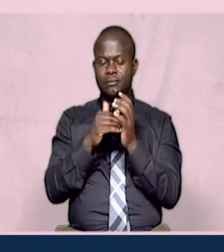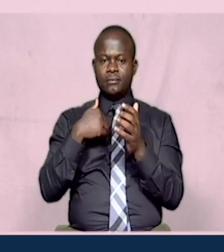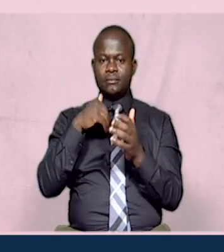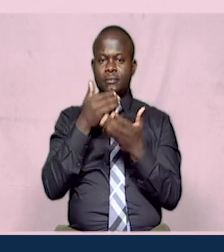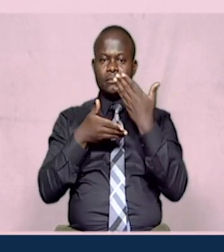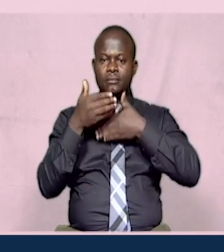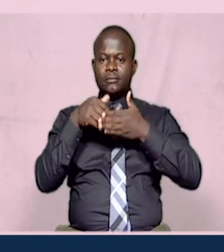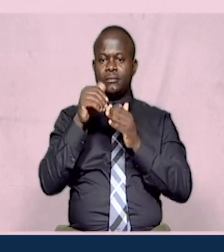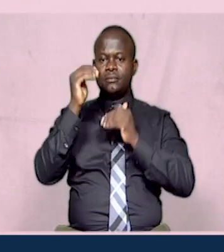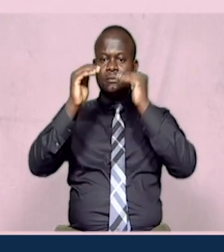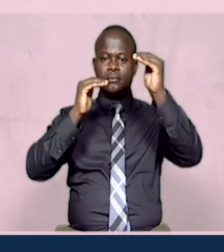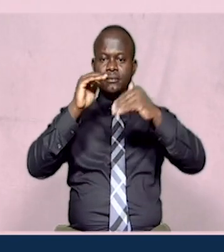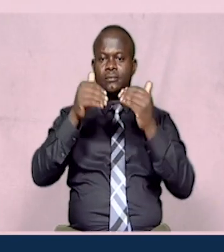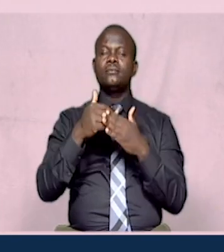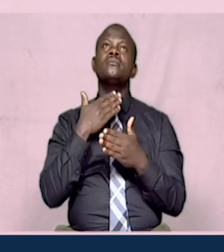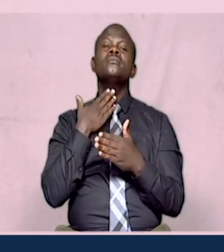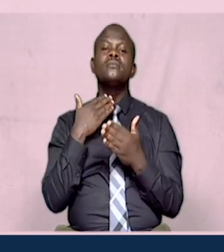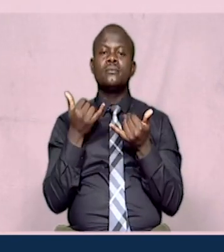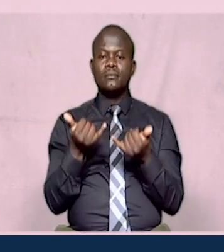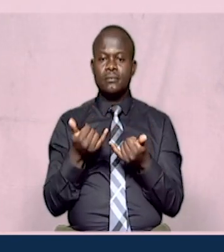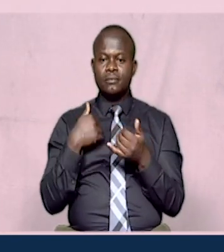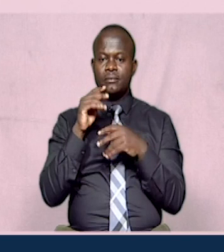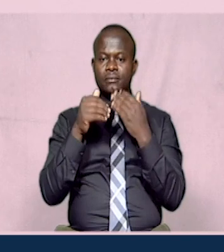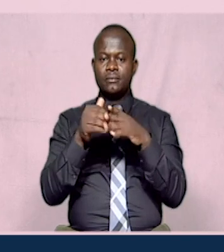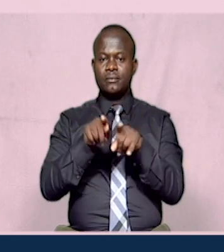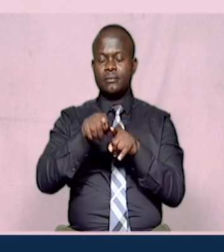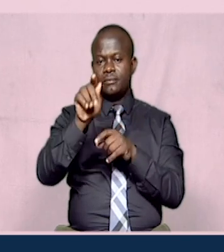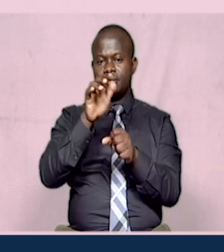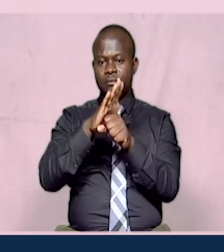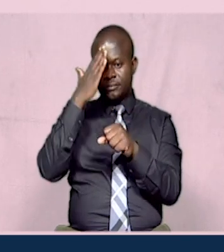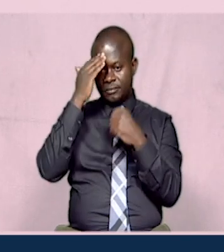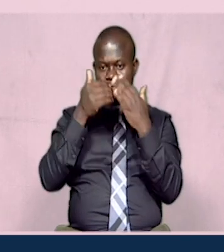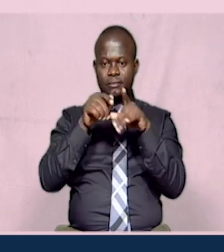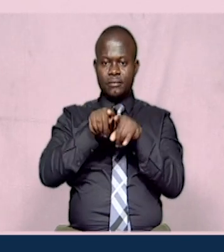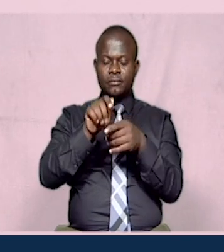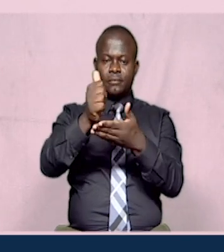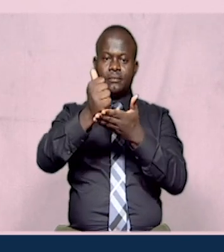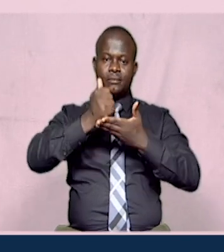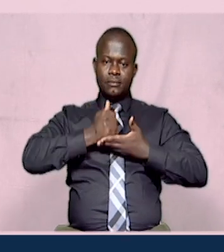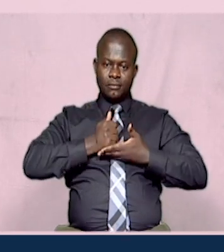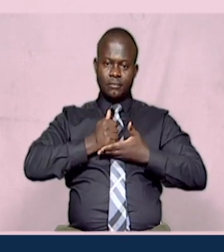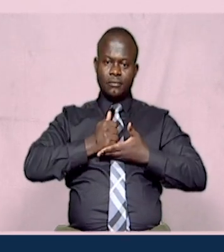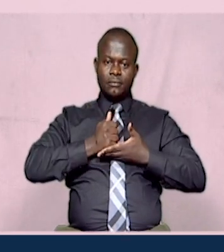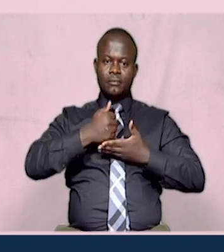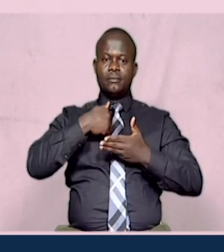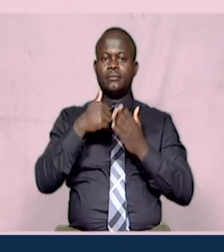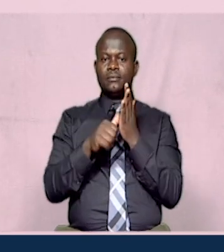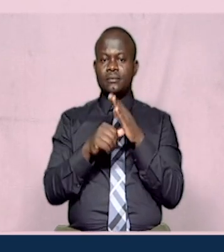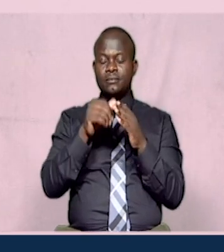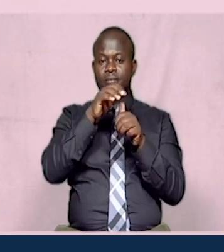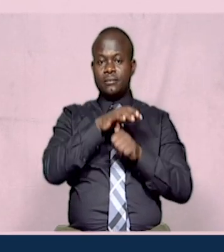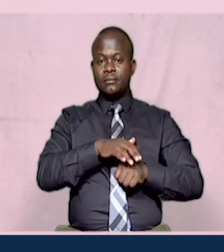biganiro n'izindi nzego. Icyo twifuza rero ni uko tugira abantu nk'aba benshi kugira ngo nabo banadufashe. Dufite n'ikibazo